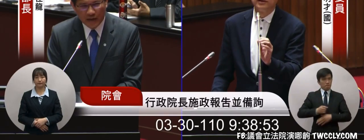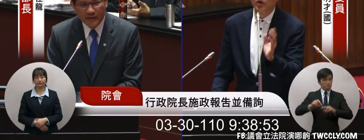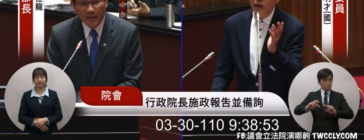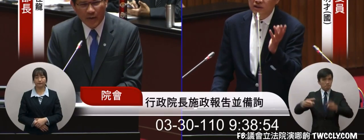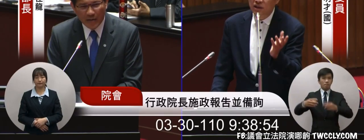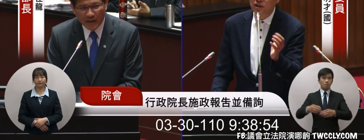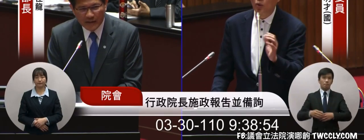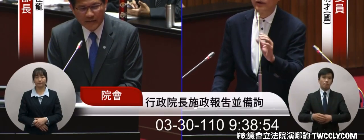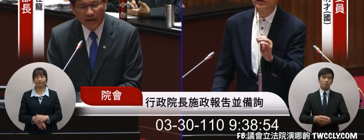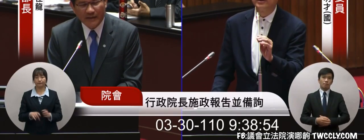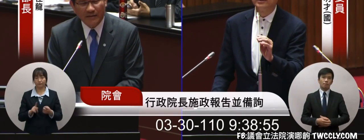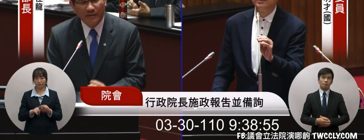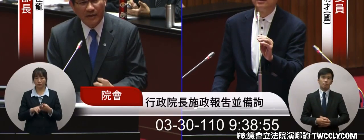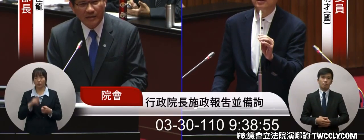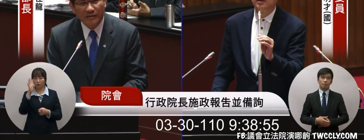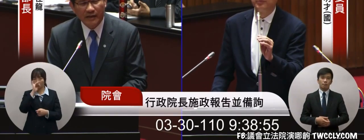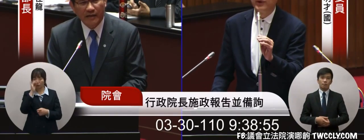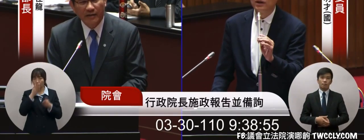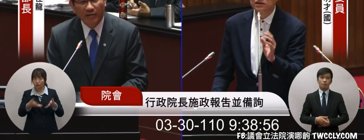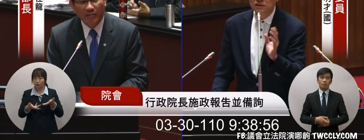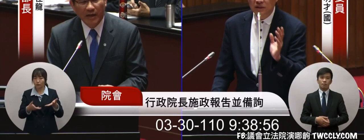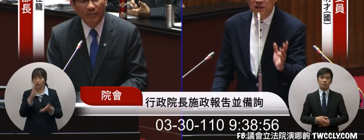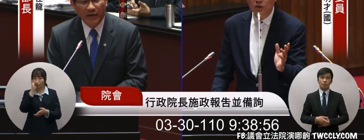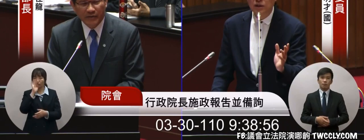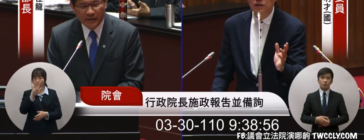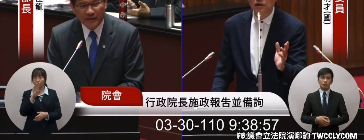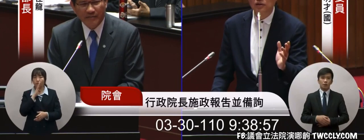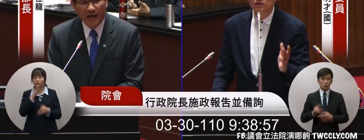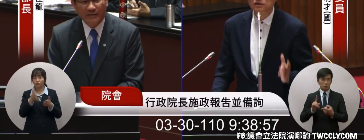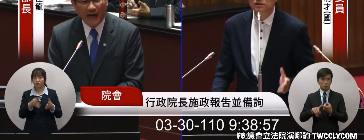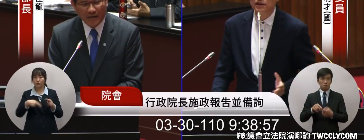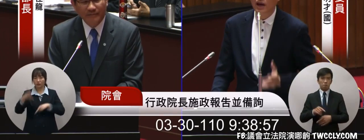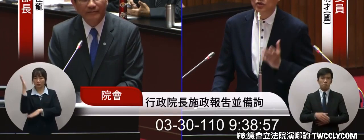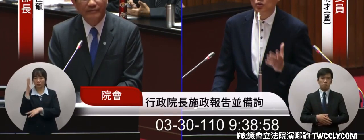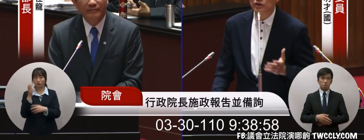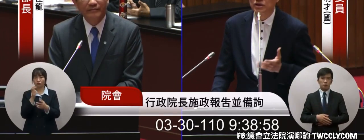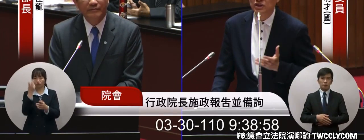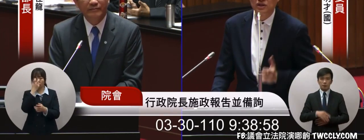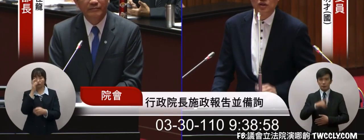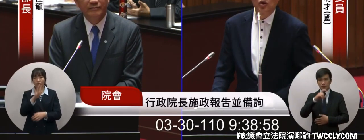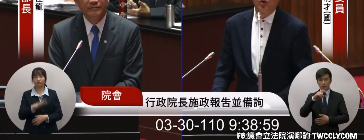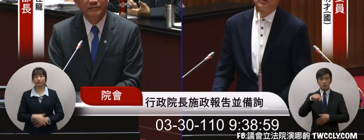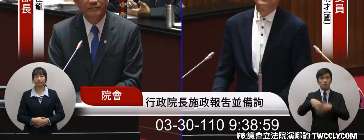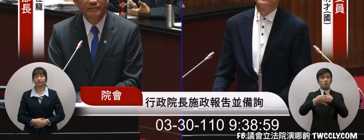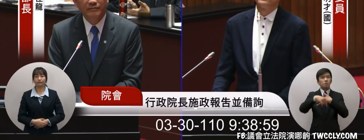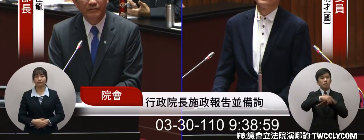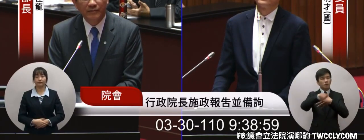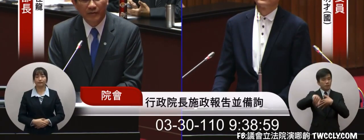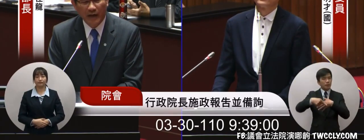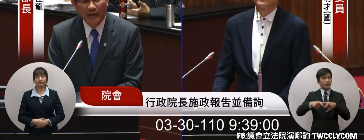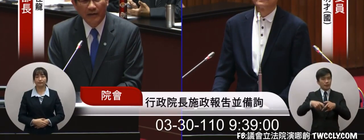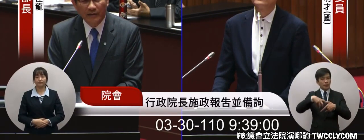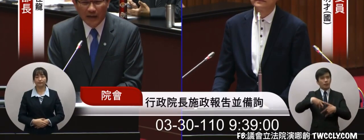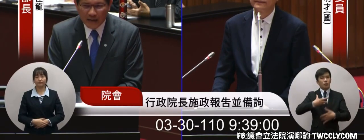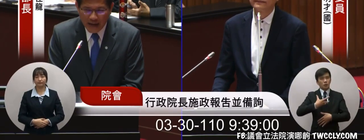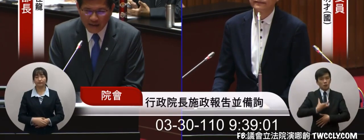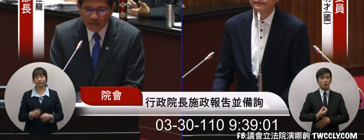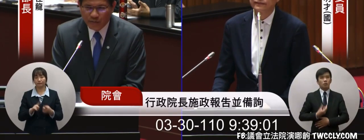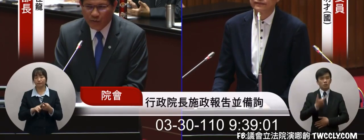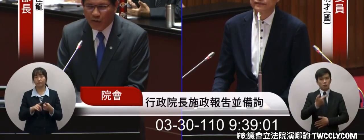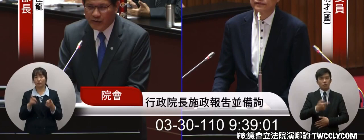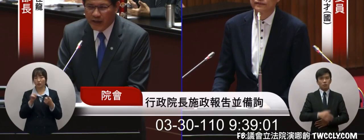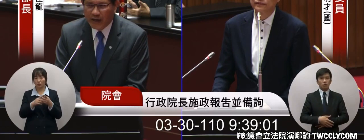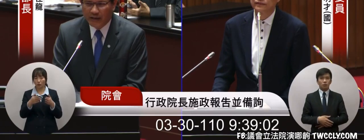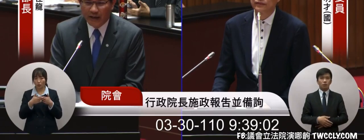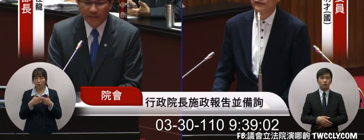對現在日安部也在調查針對這個事件在造成喔家屬的心裡的痛對當然該